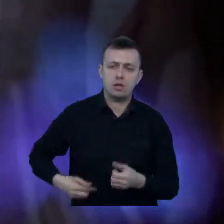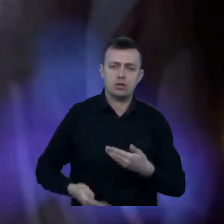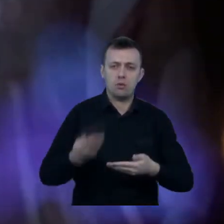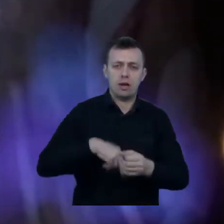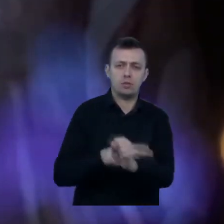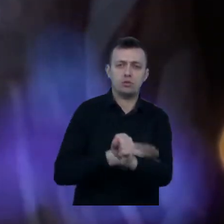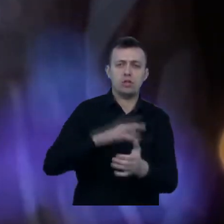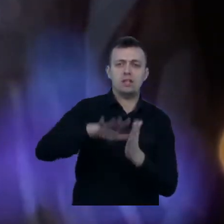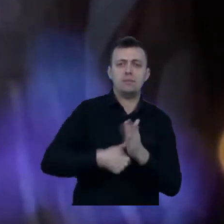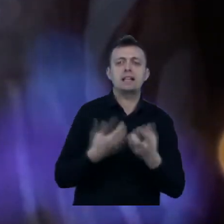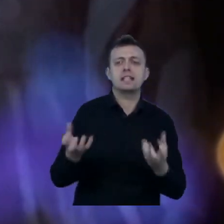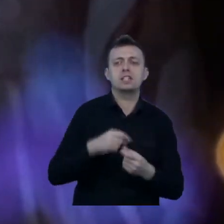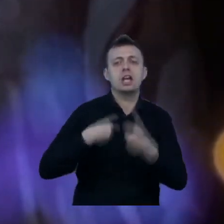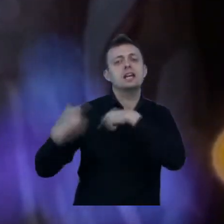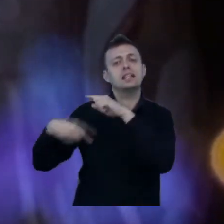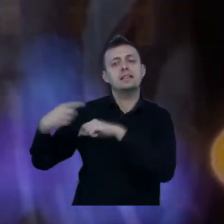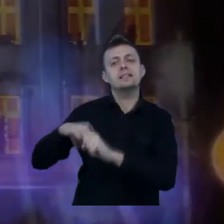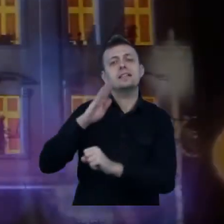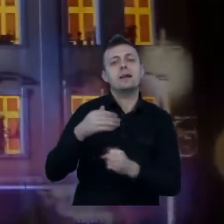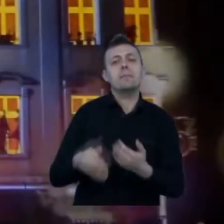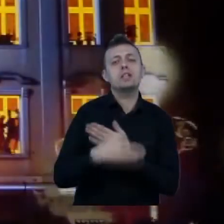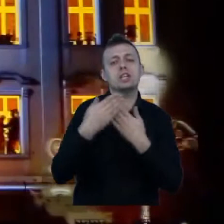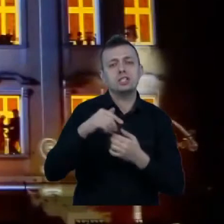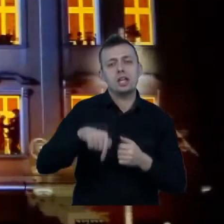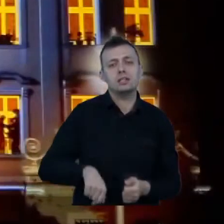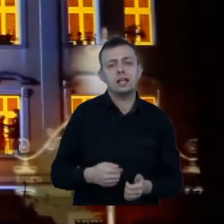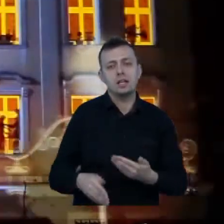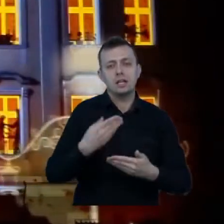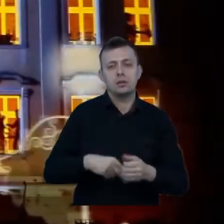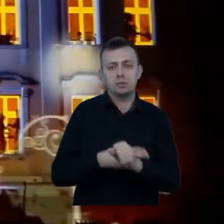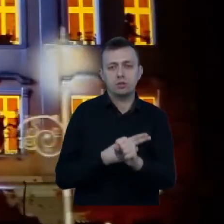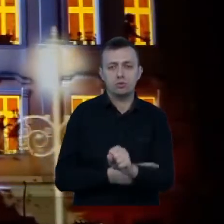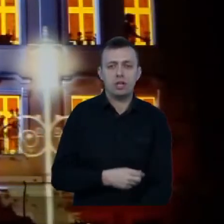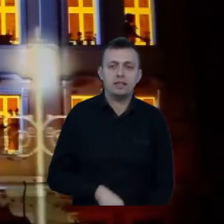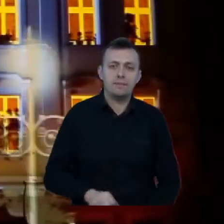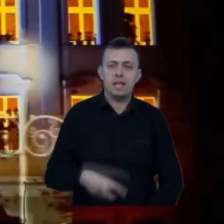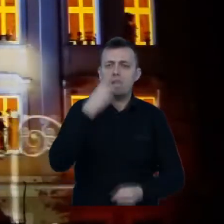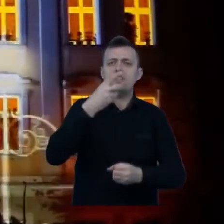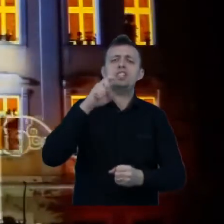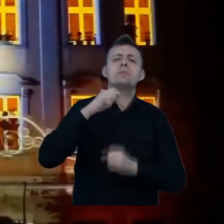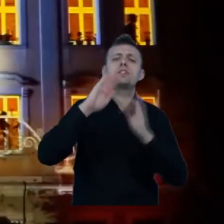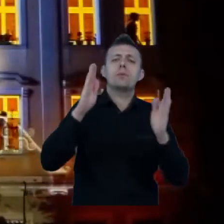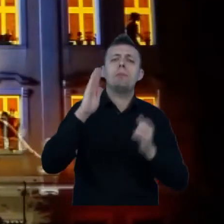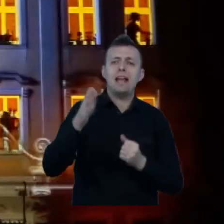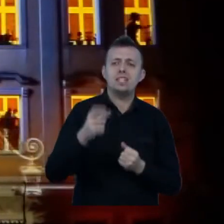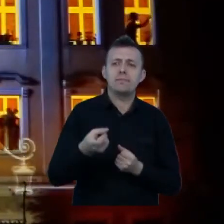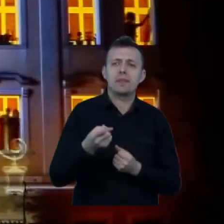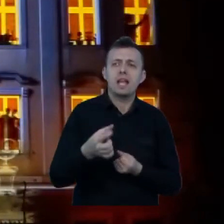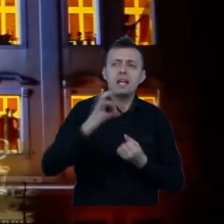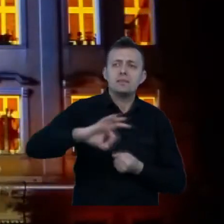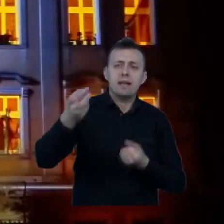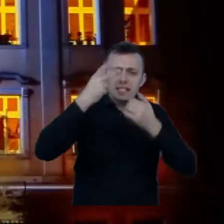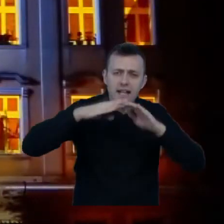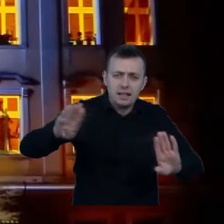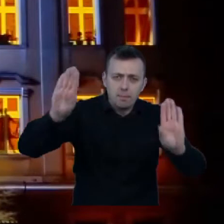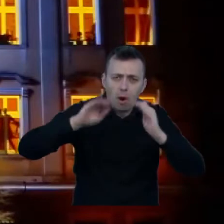gdzie tradycyjnie odbędzie się Sylwester przed ratuszem. W tym roku organizatorzy przygotowali dla uczestników wyjątkowy pokaz